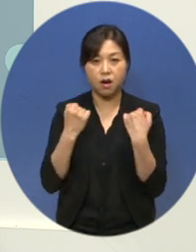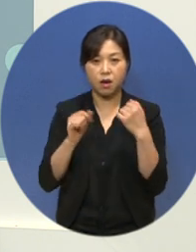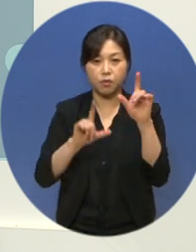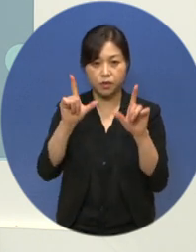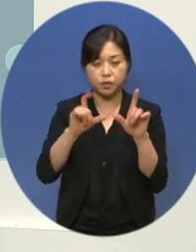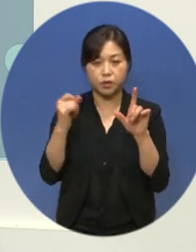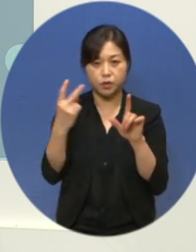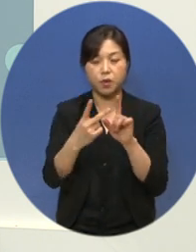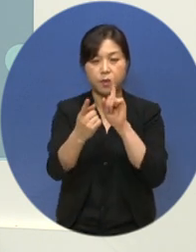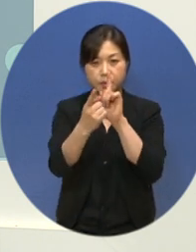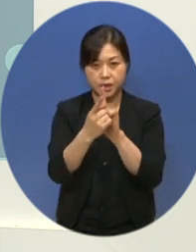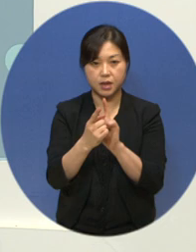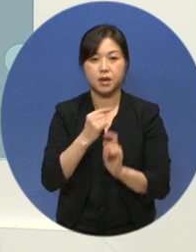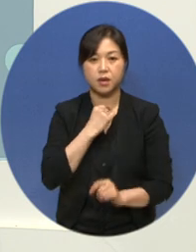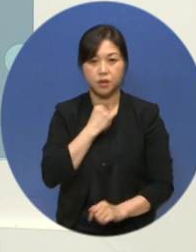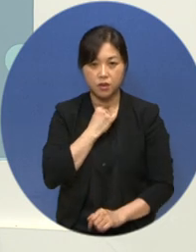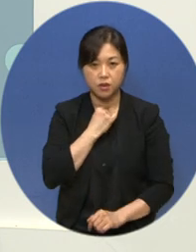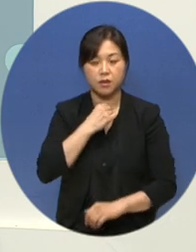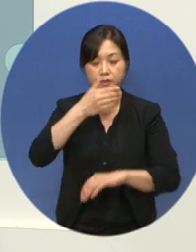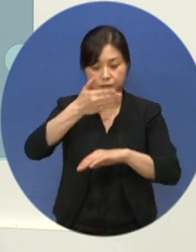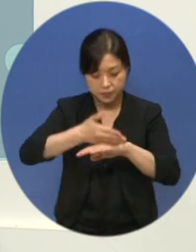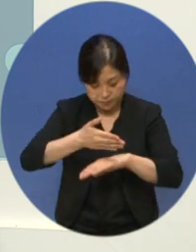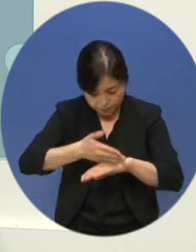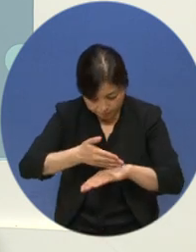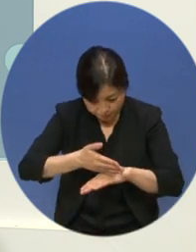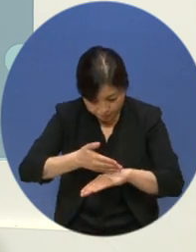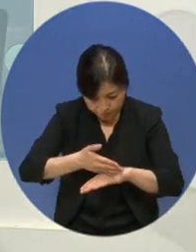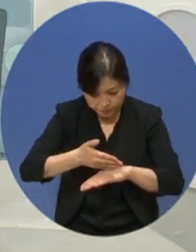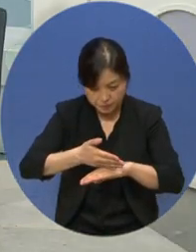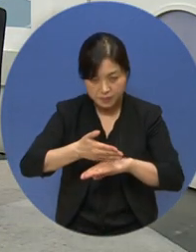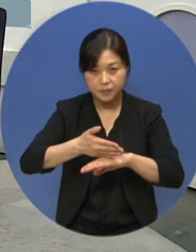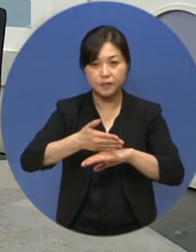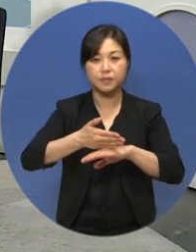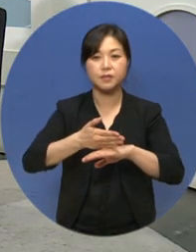다시 뵙도록 하겠습니다 고맙습니다 감사합니다